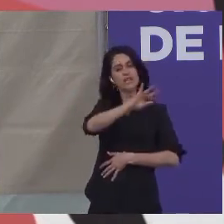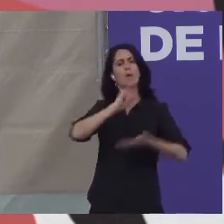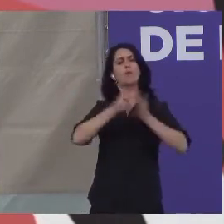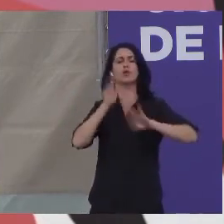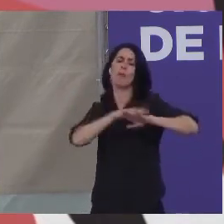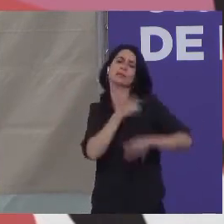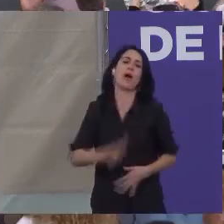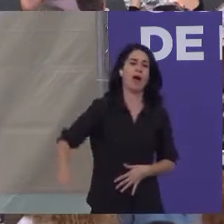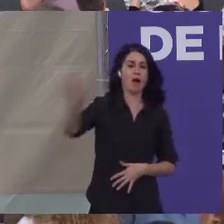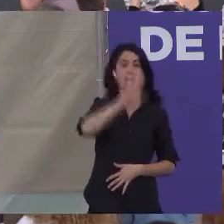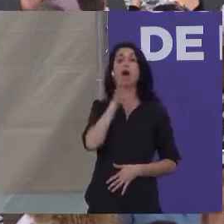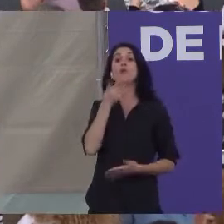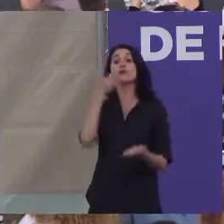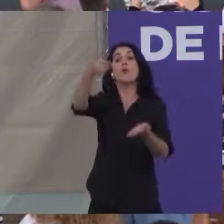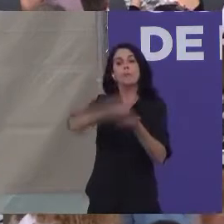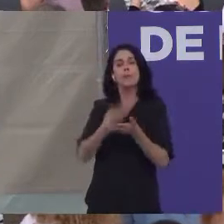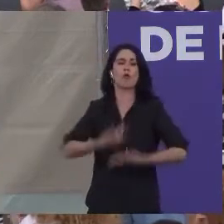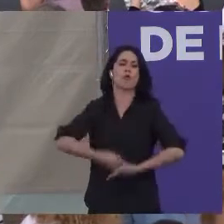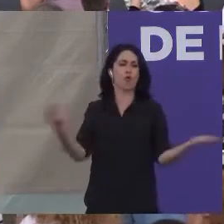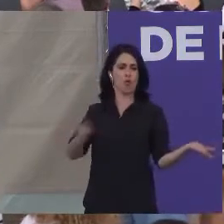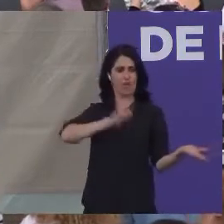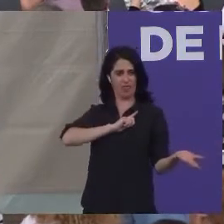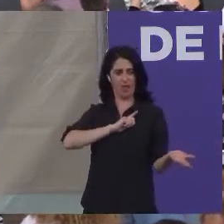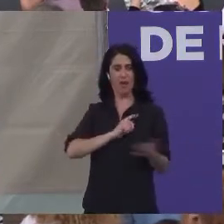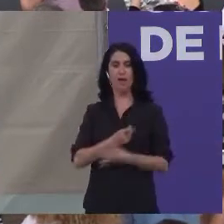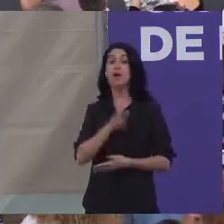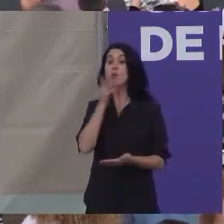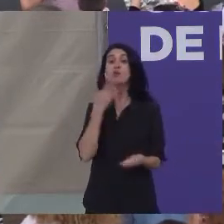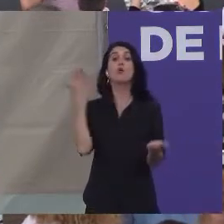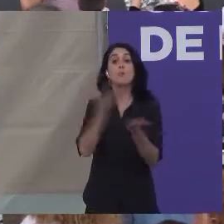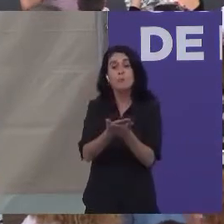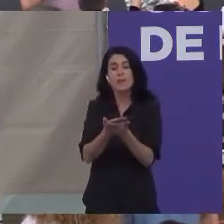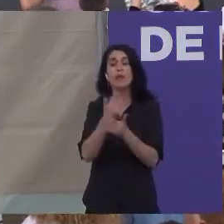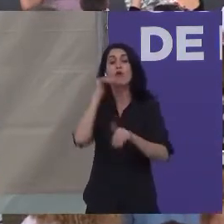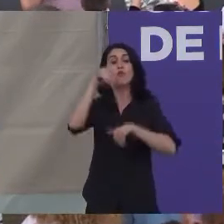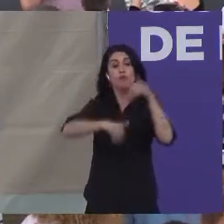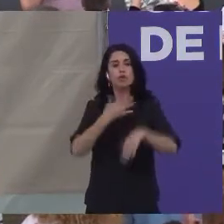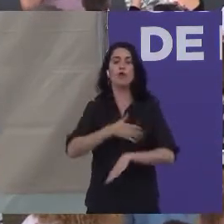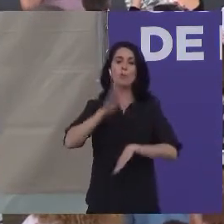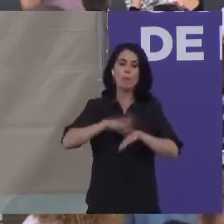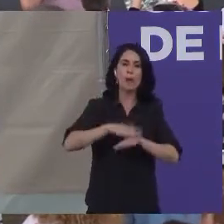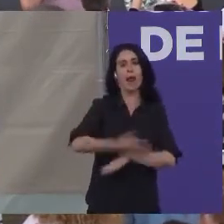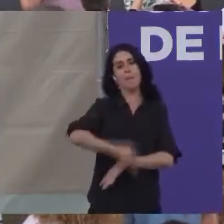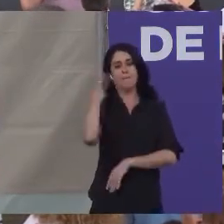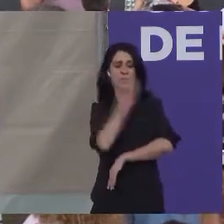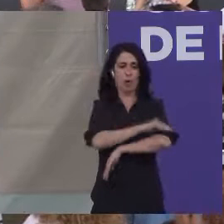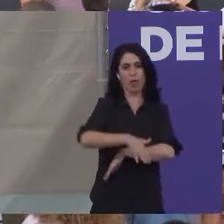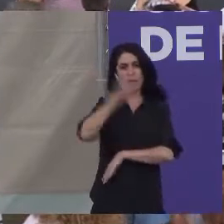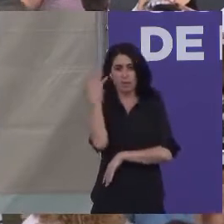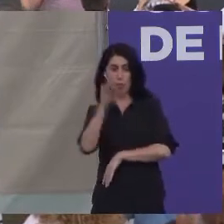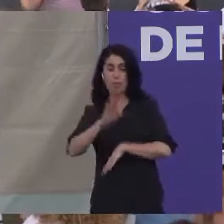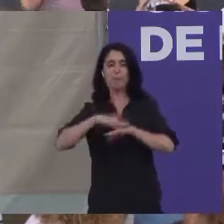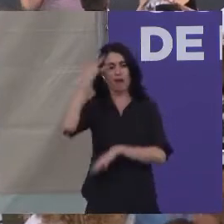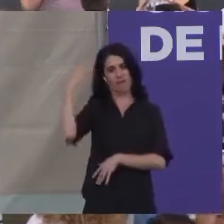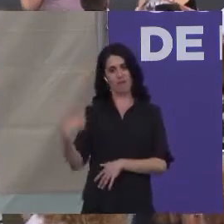això vos demanem la vostra confiança. Per això vos demano el vot per a Més Morat, Més Podem i per a Fabiola Meco.